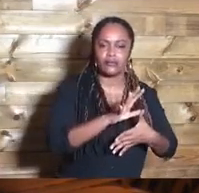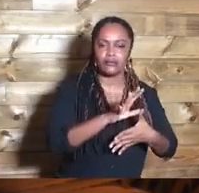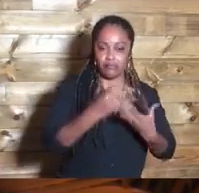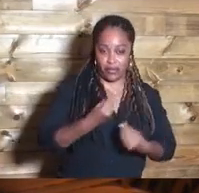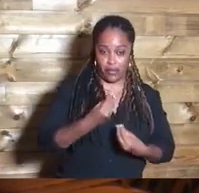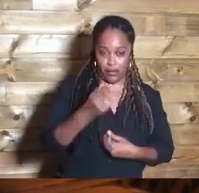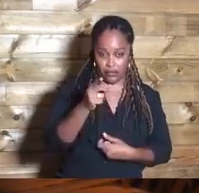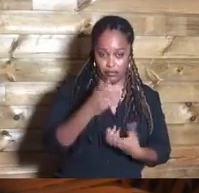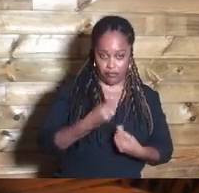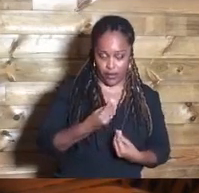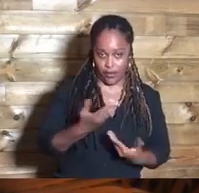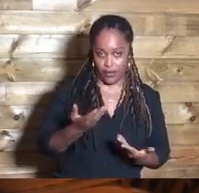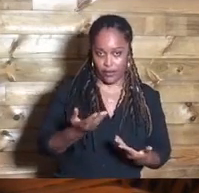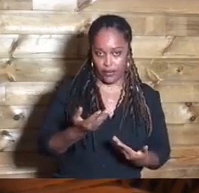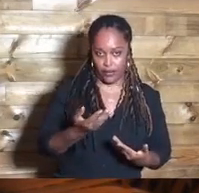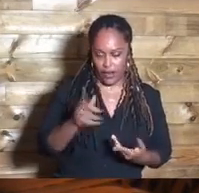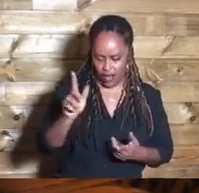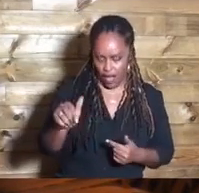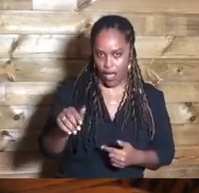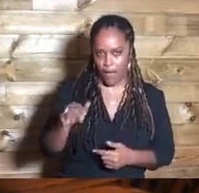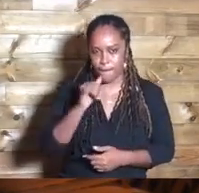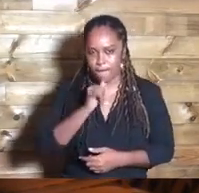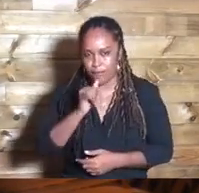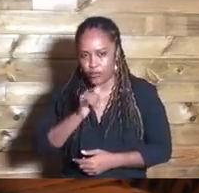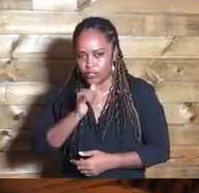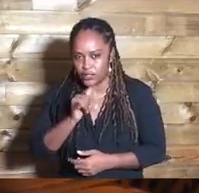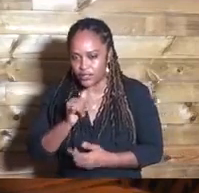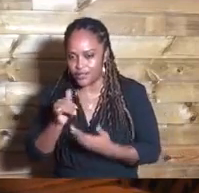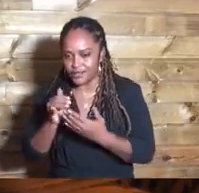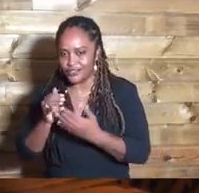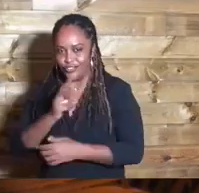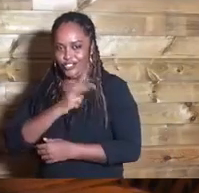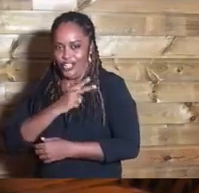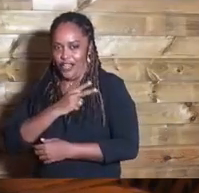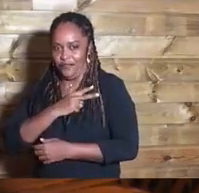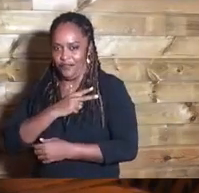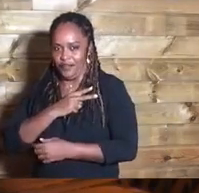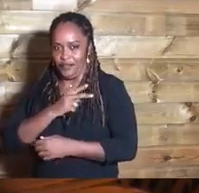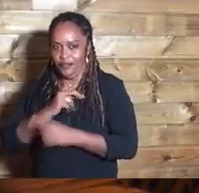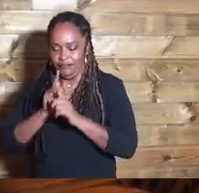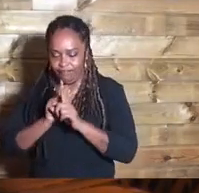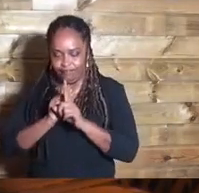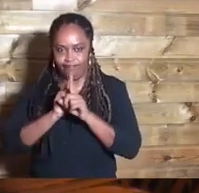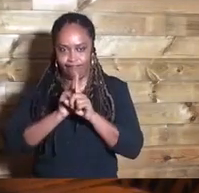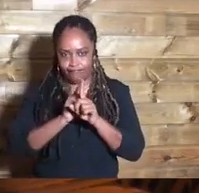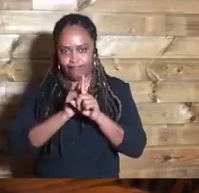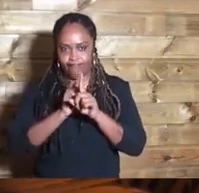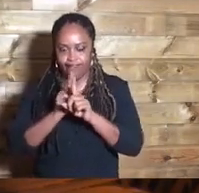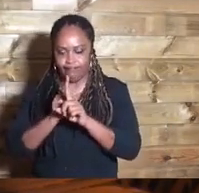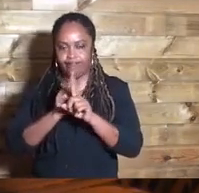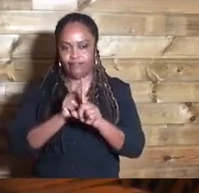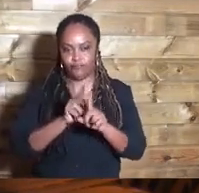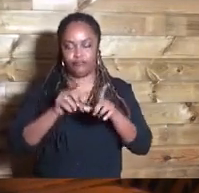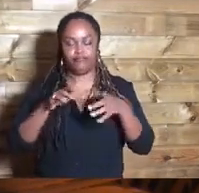Seulement ni des petits leaders qu'on nous toujours tin ici. Qui a marché derrière l'Assemblée nationale